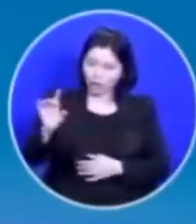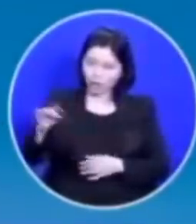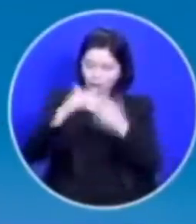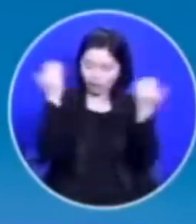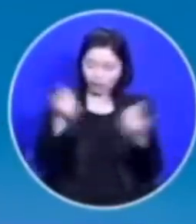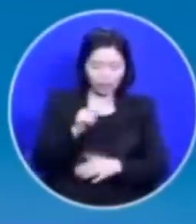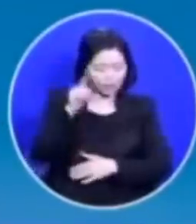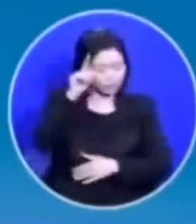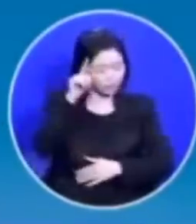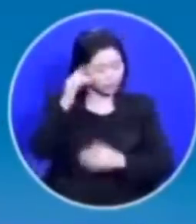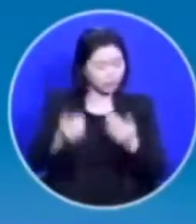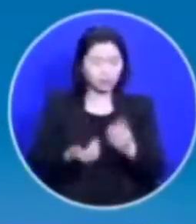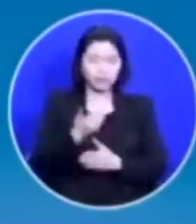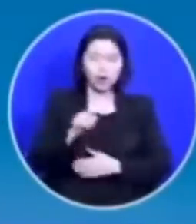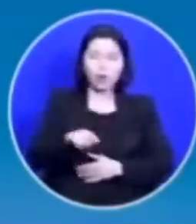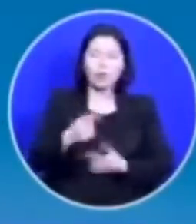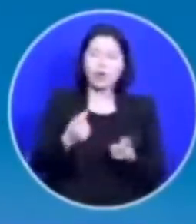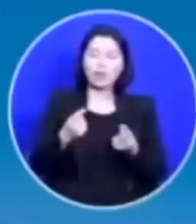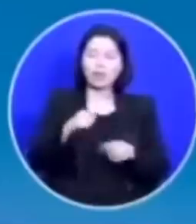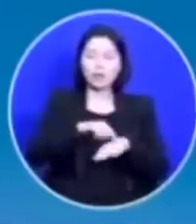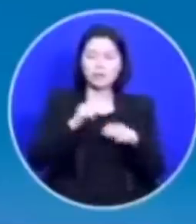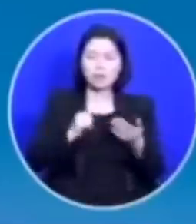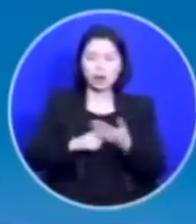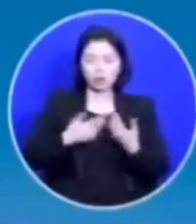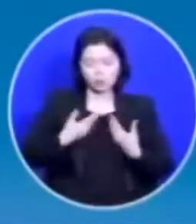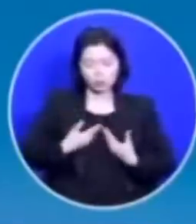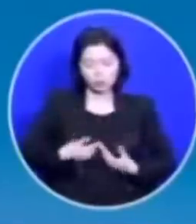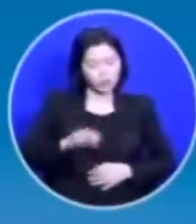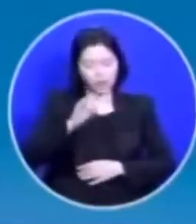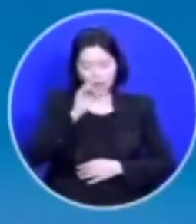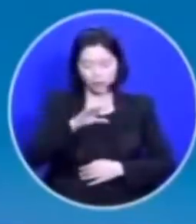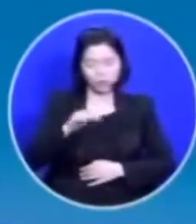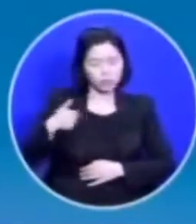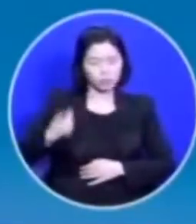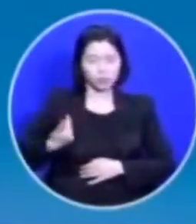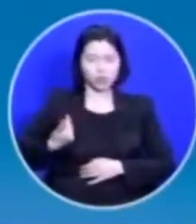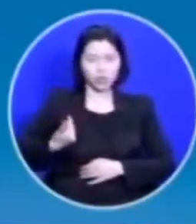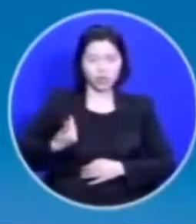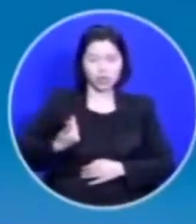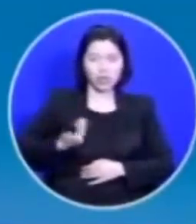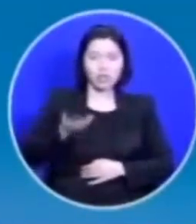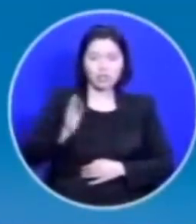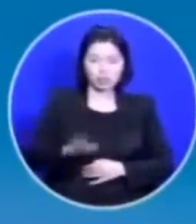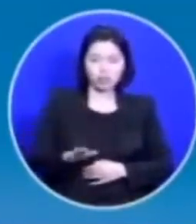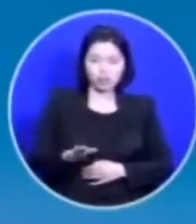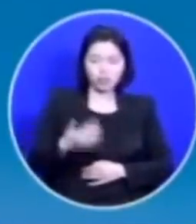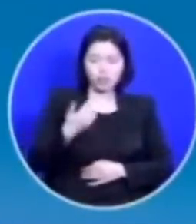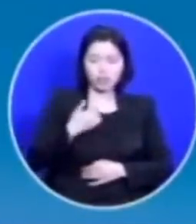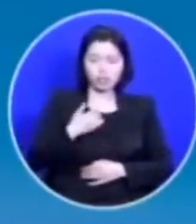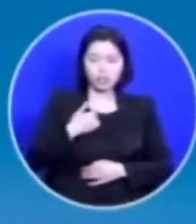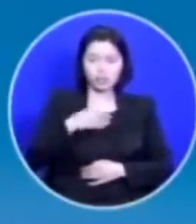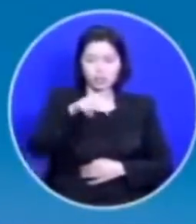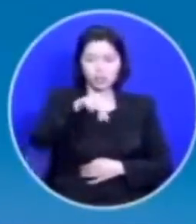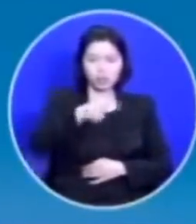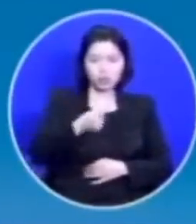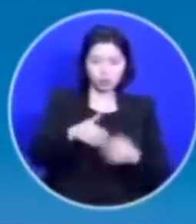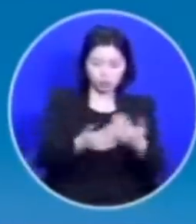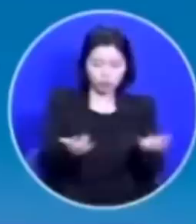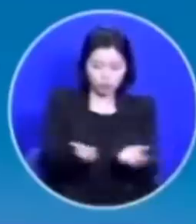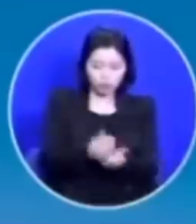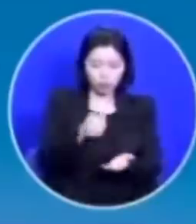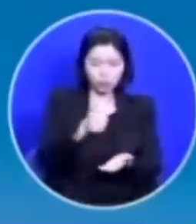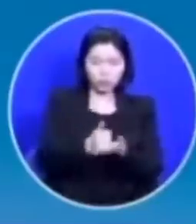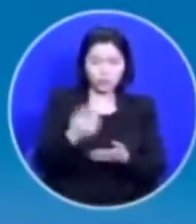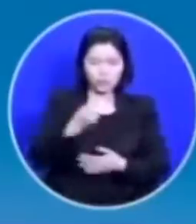짜증이 납니다 왜이리 마음에 진정이 안 되는지 모르겠습니다 그런데 조언의 영성일기 를 읽다가